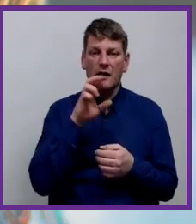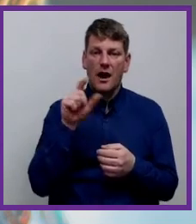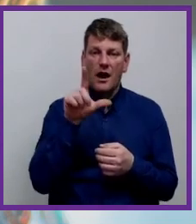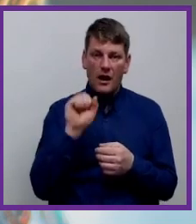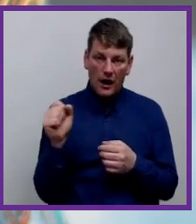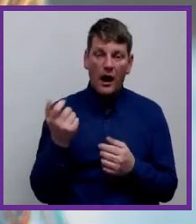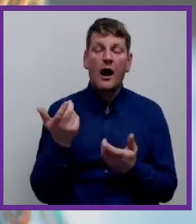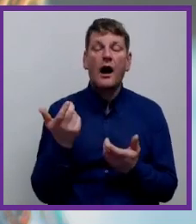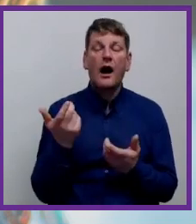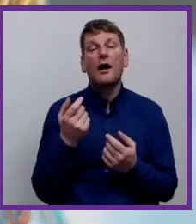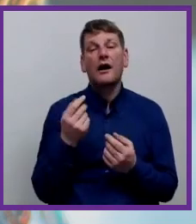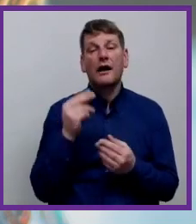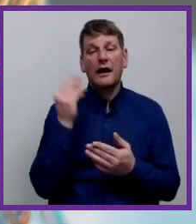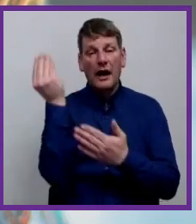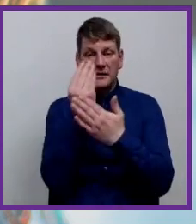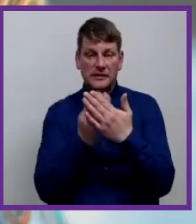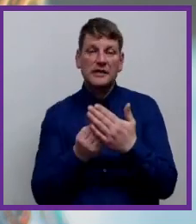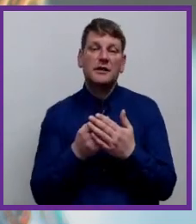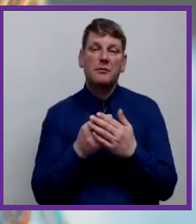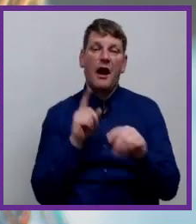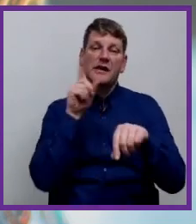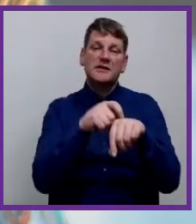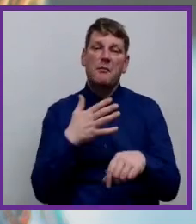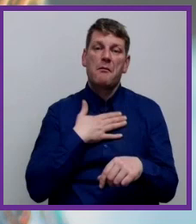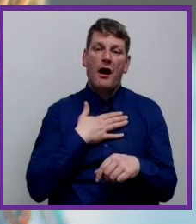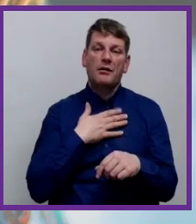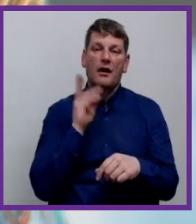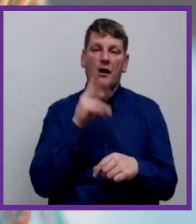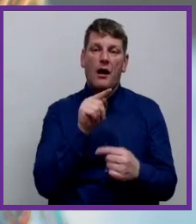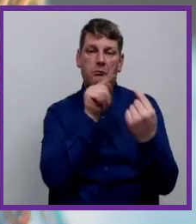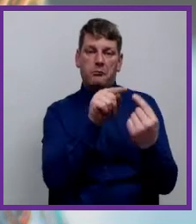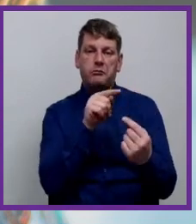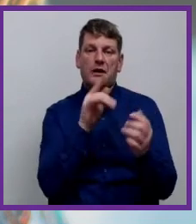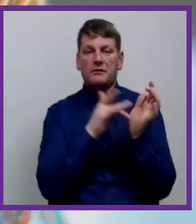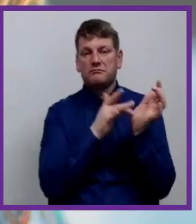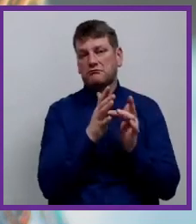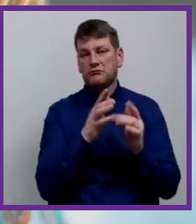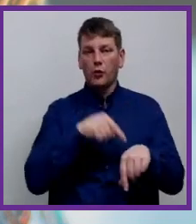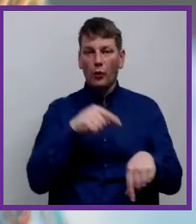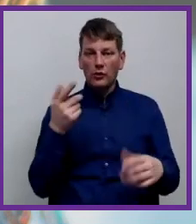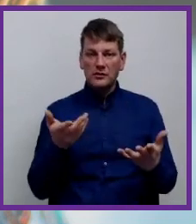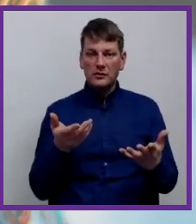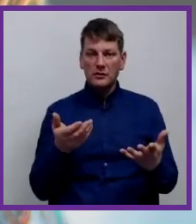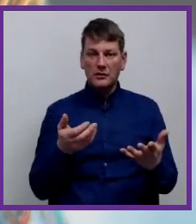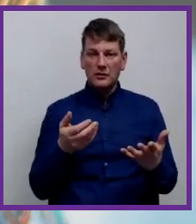kā ateistu jūtu. Jo kaut kā, kāpēc man šitas te būtu jāskatās, šitas sviests,